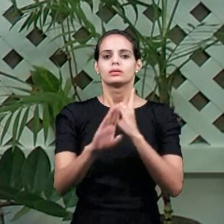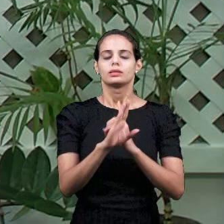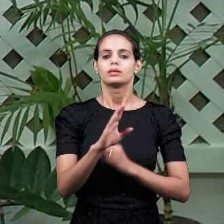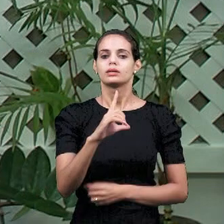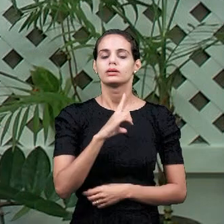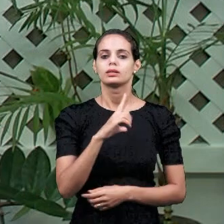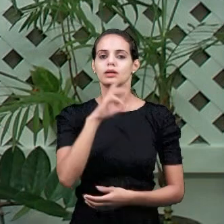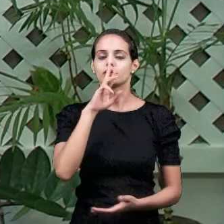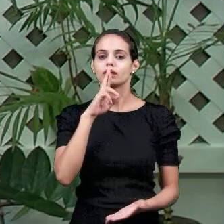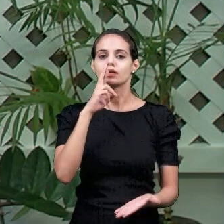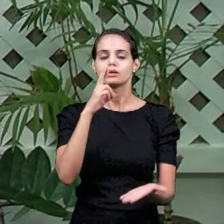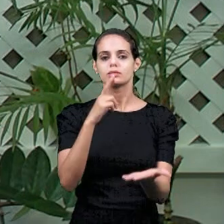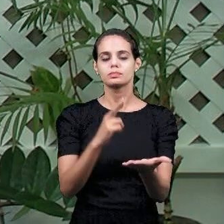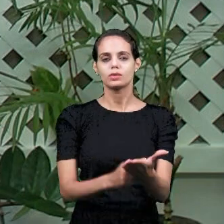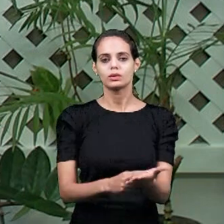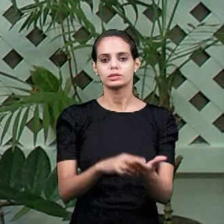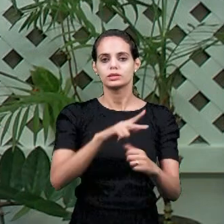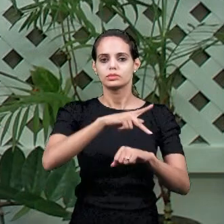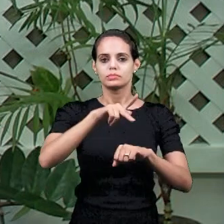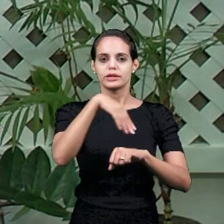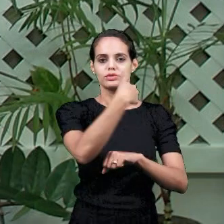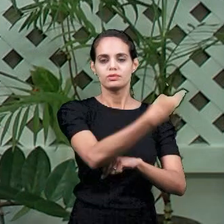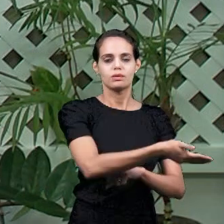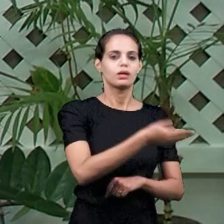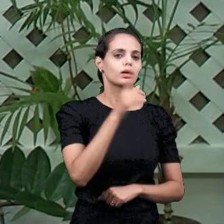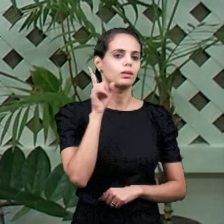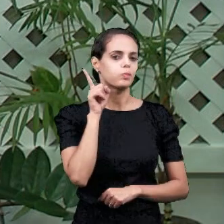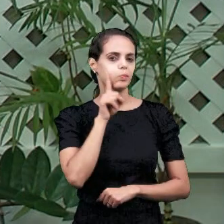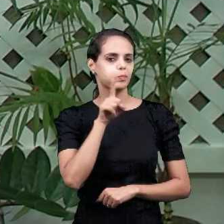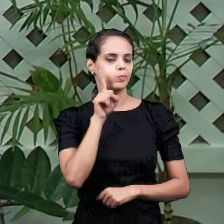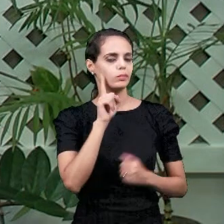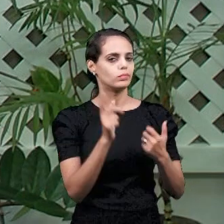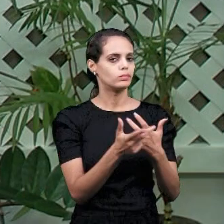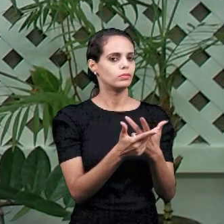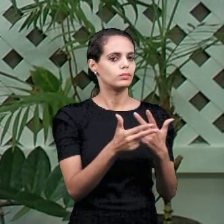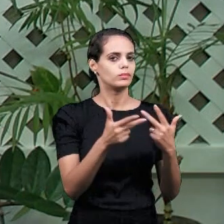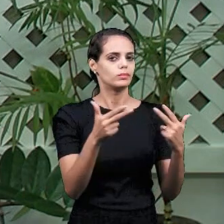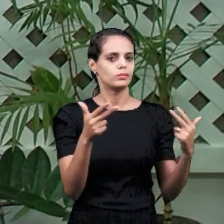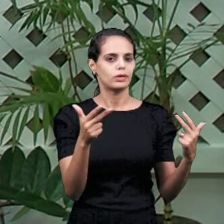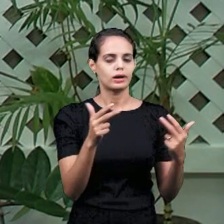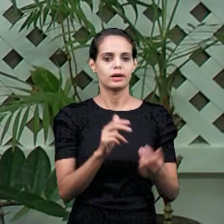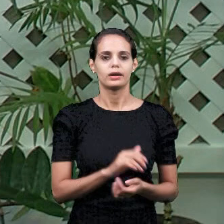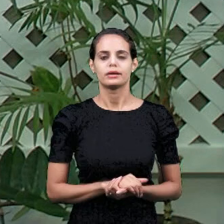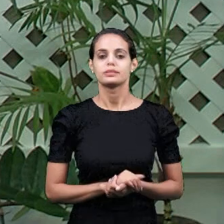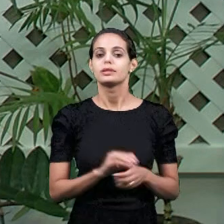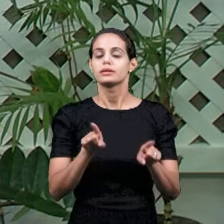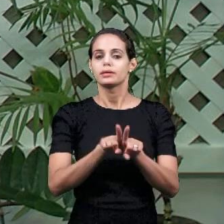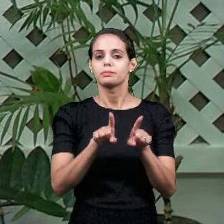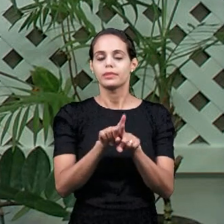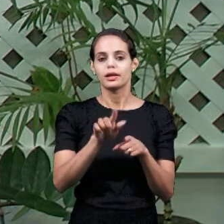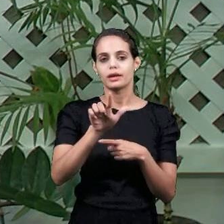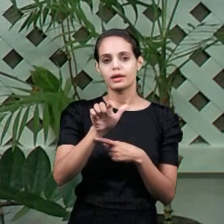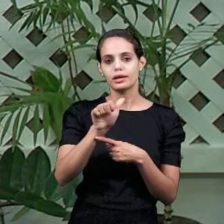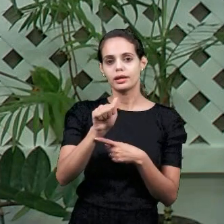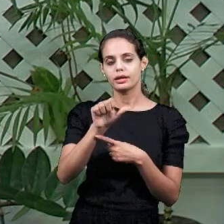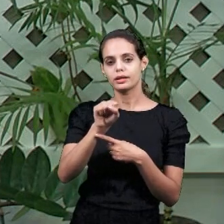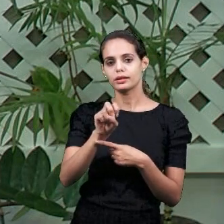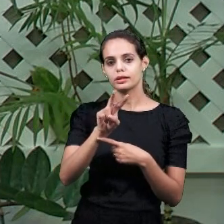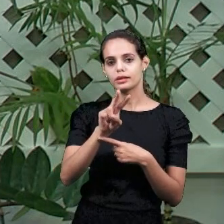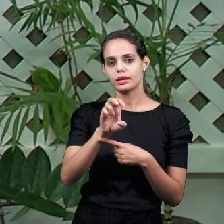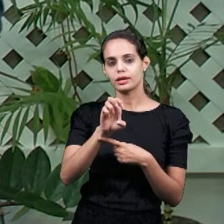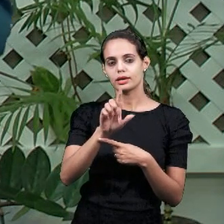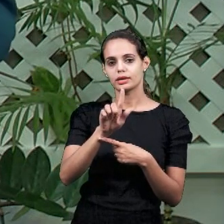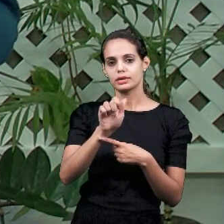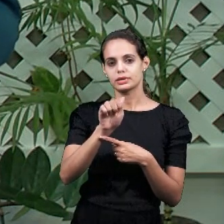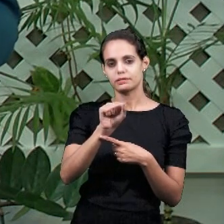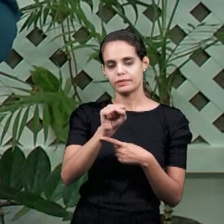les États-Unis, des réponses de Las Vegas, l'État de Nevada, Hawaï,